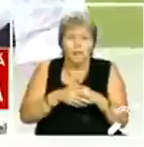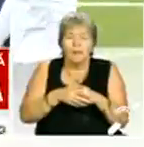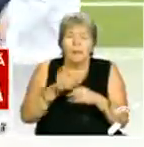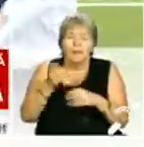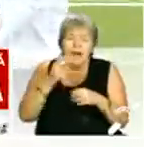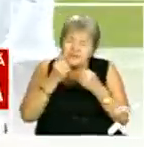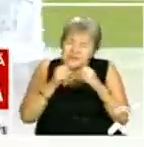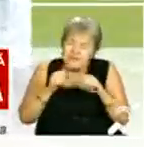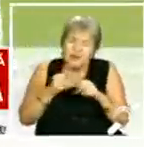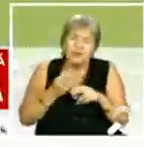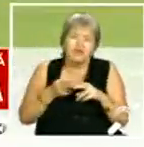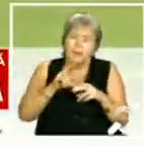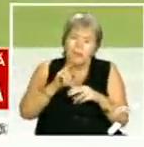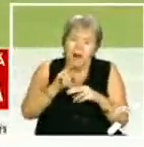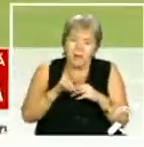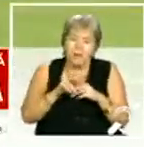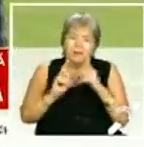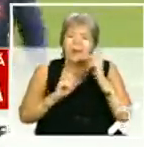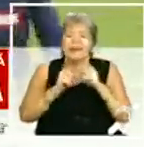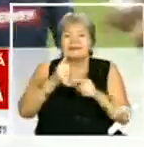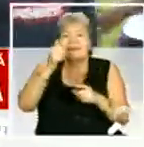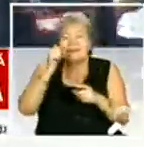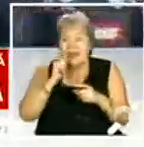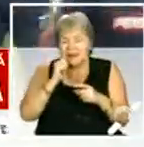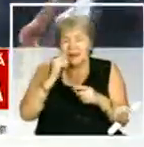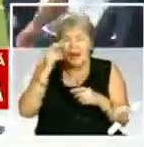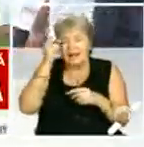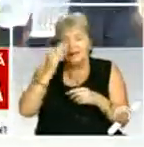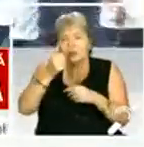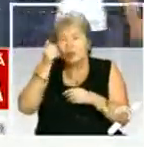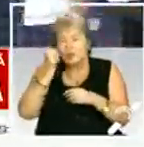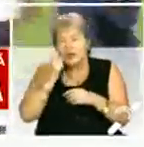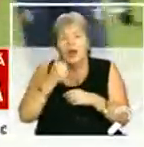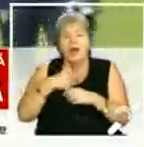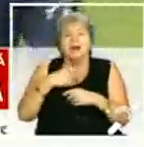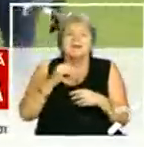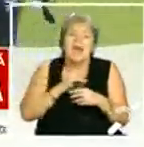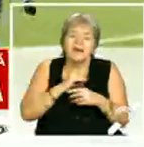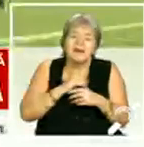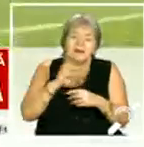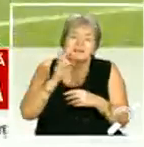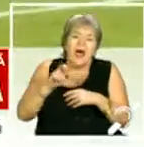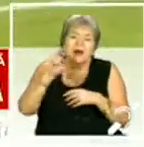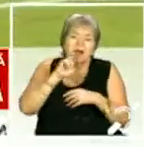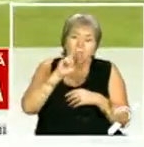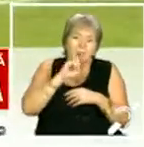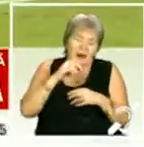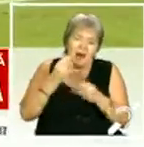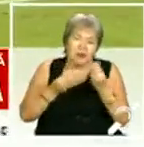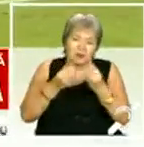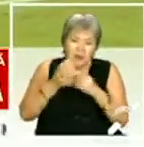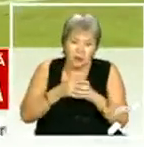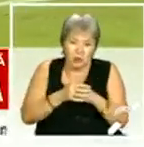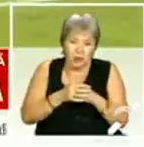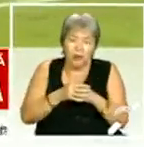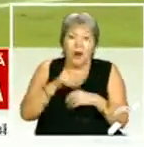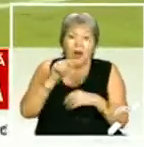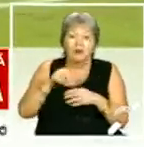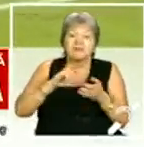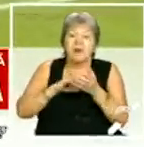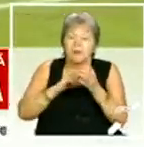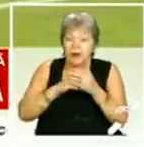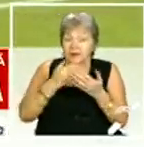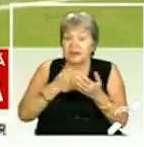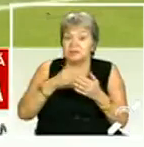serios și mai tare decât a fost cel de ieri, care a fost axat în principal pe refacere. Intrăm în linie dreaptă pentru partida cu